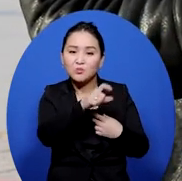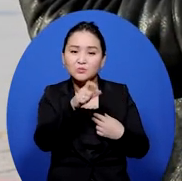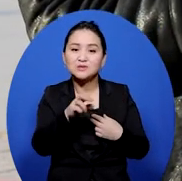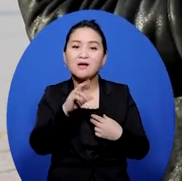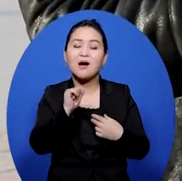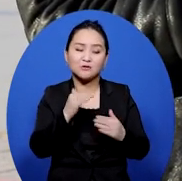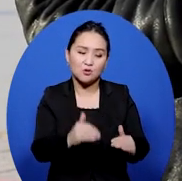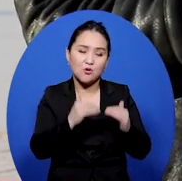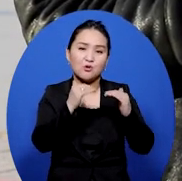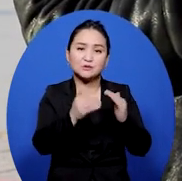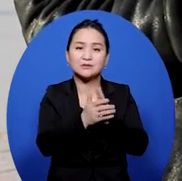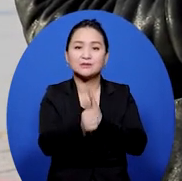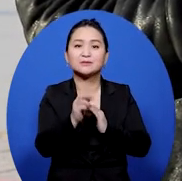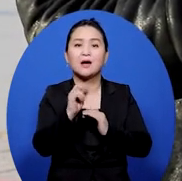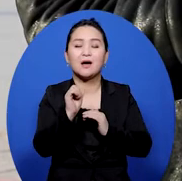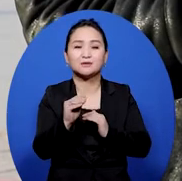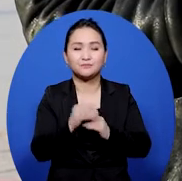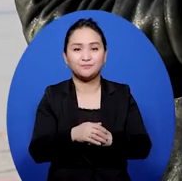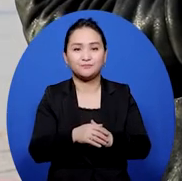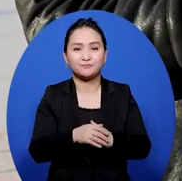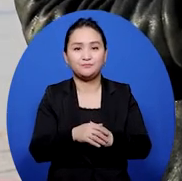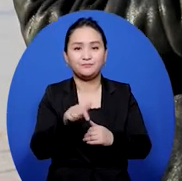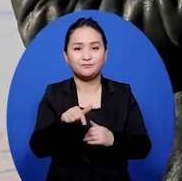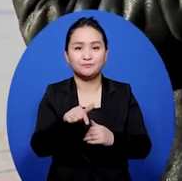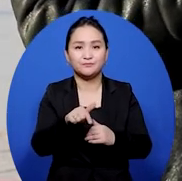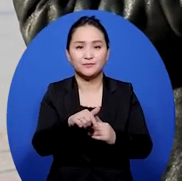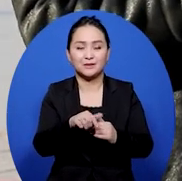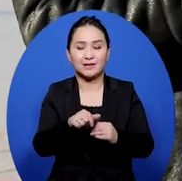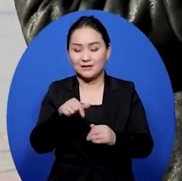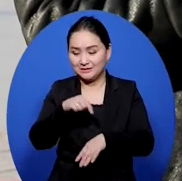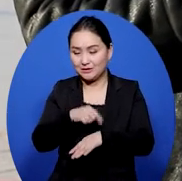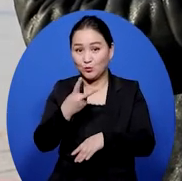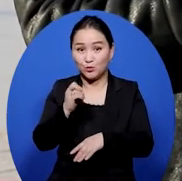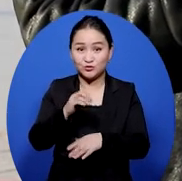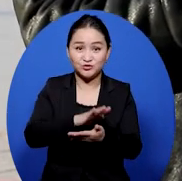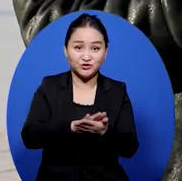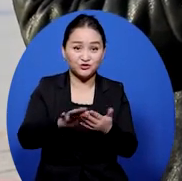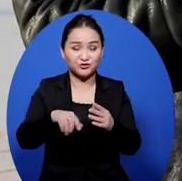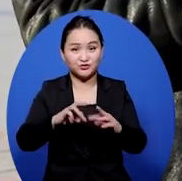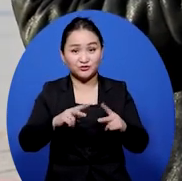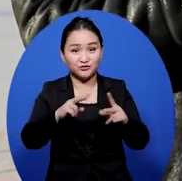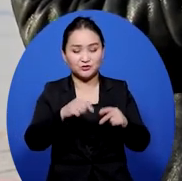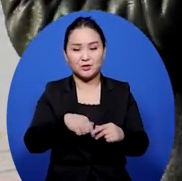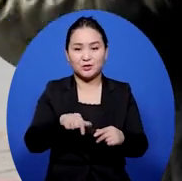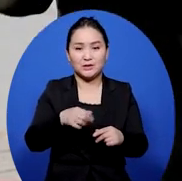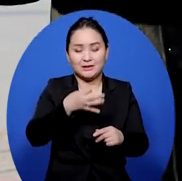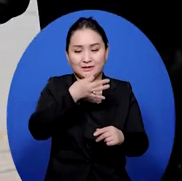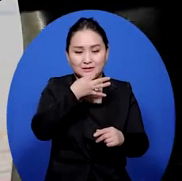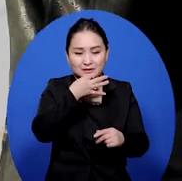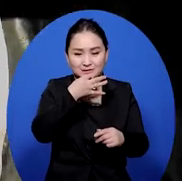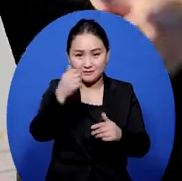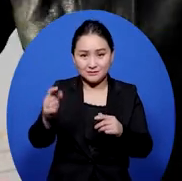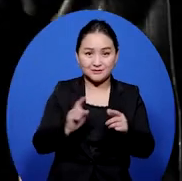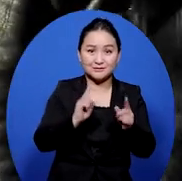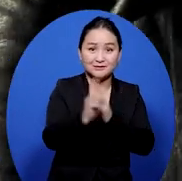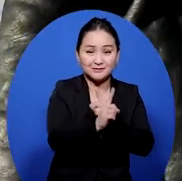хүмүүсийг харин хэрхэн яаж хөгжүүлж чадахчулдаг юм бэ? Энэ дээр бас одоо нэгэн цаг үе шинчлэгдэх тусмал энэ хүмүүс одоо төрүүлж арах